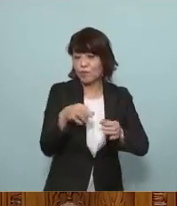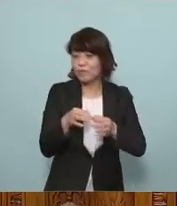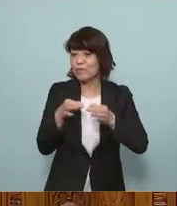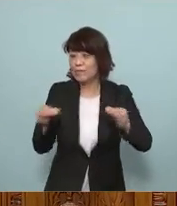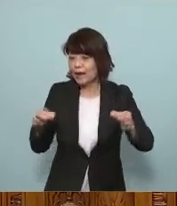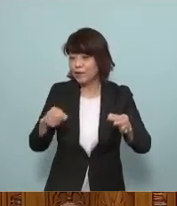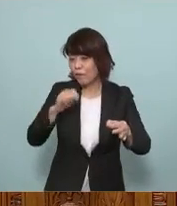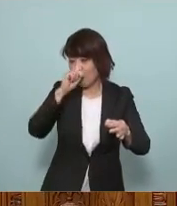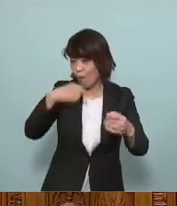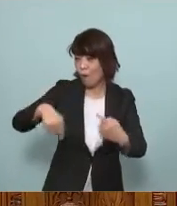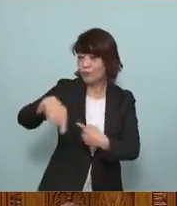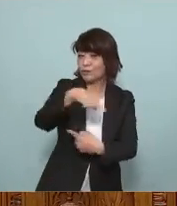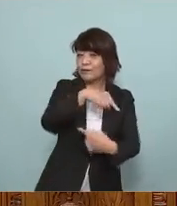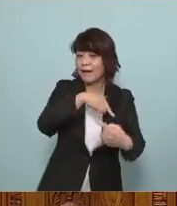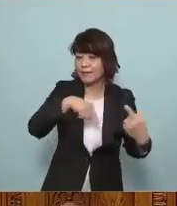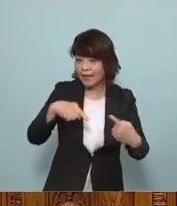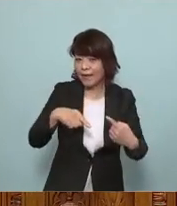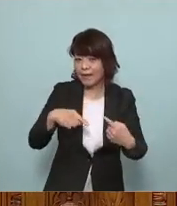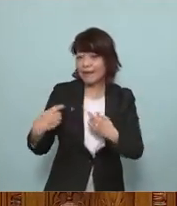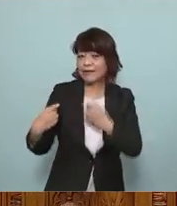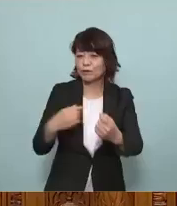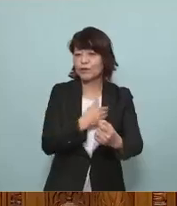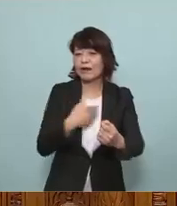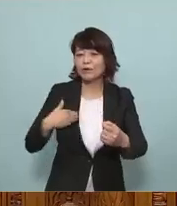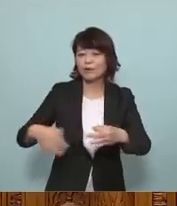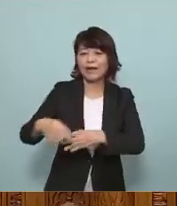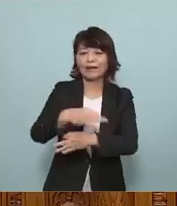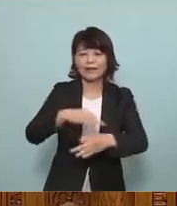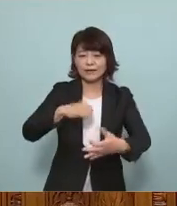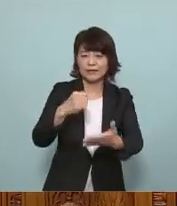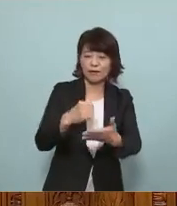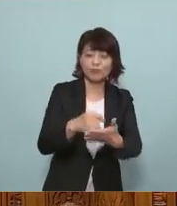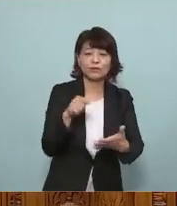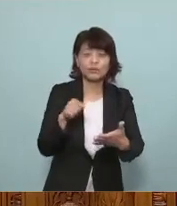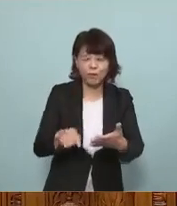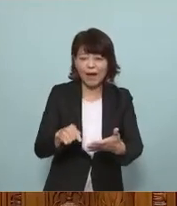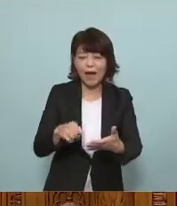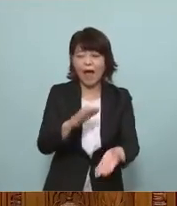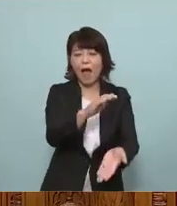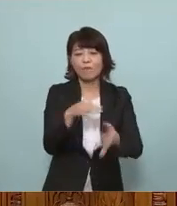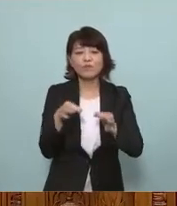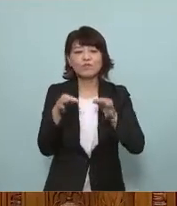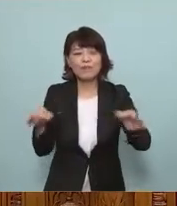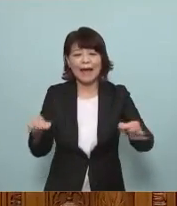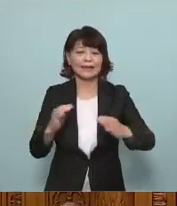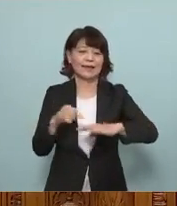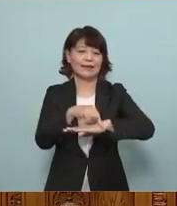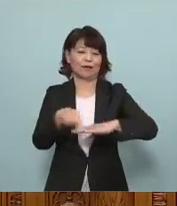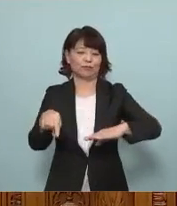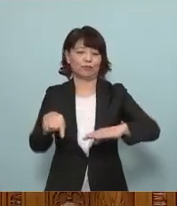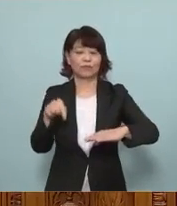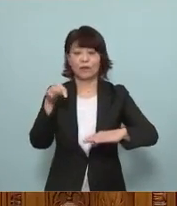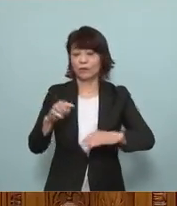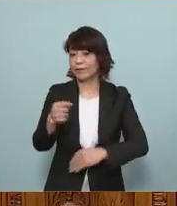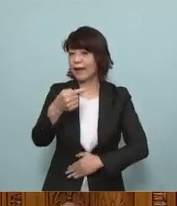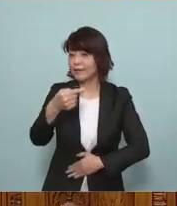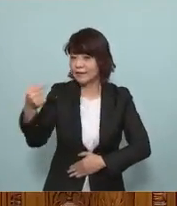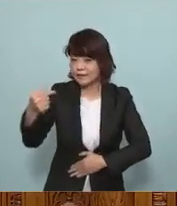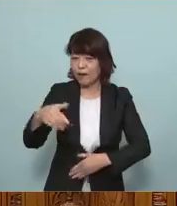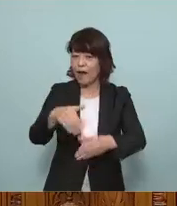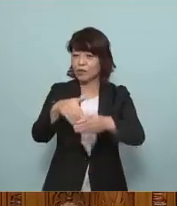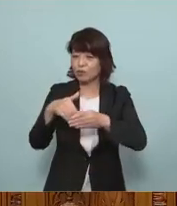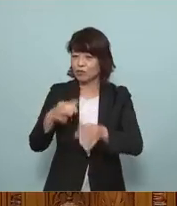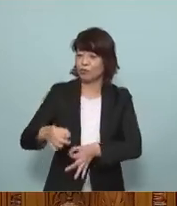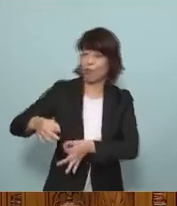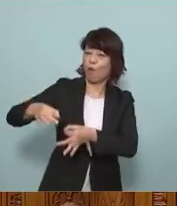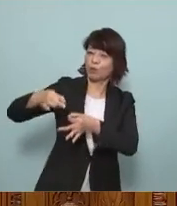能な経済を実現する要となるのが分配戦略です。その第一は所得の向上につながる